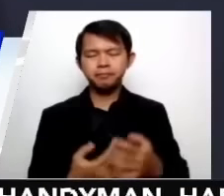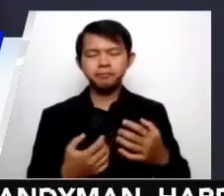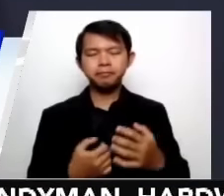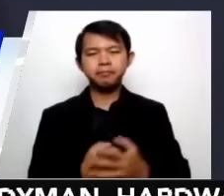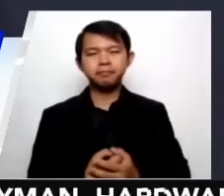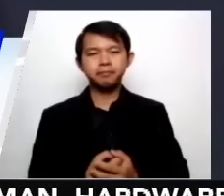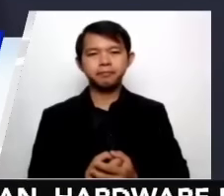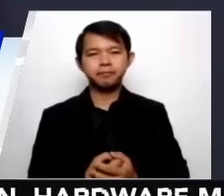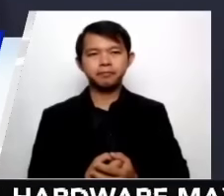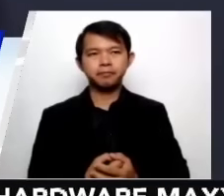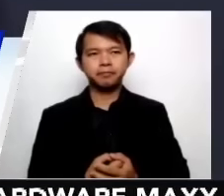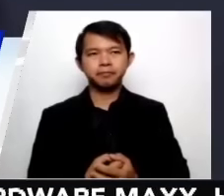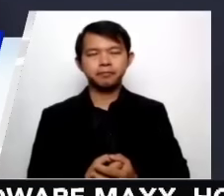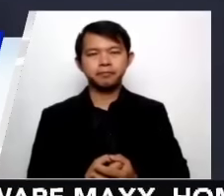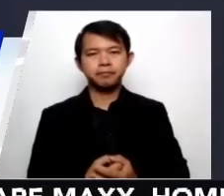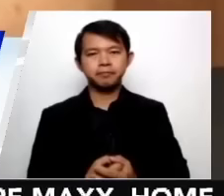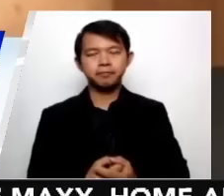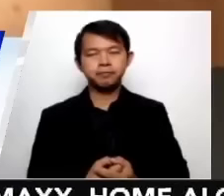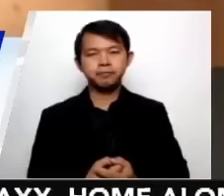Thank